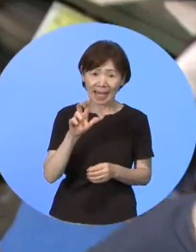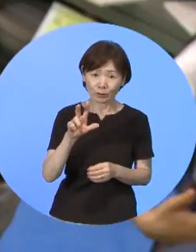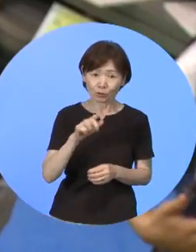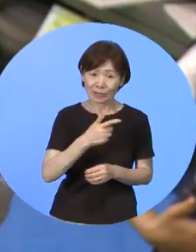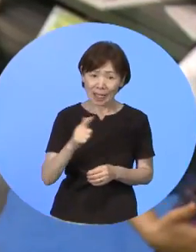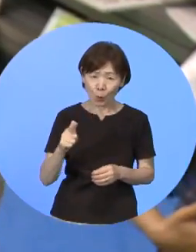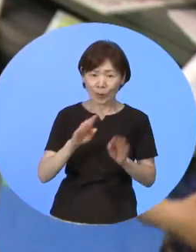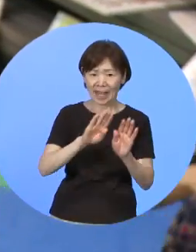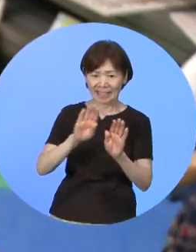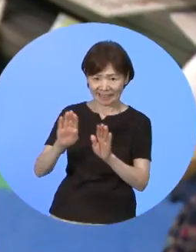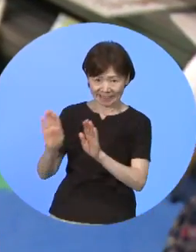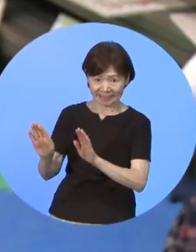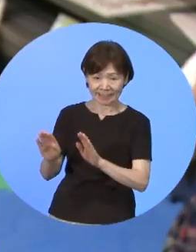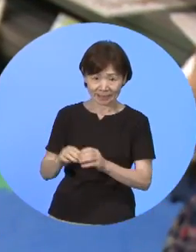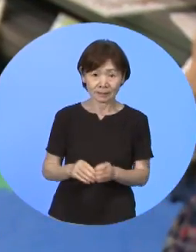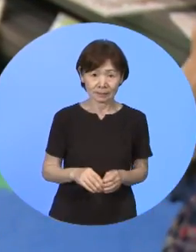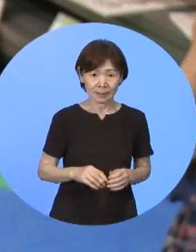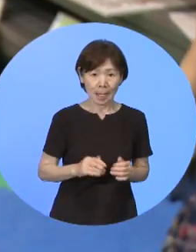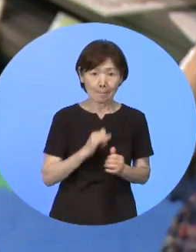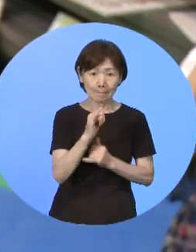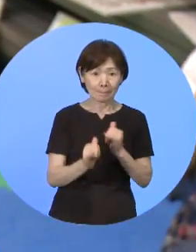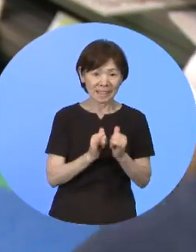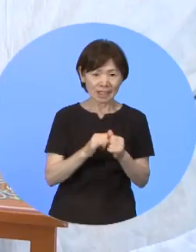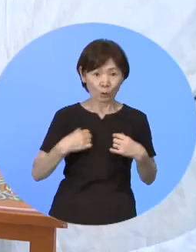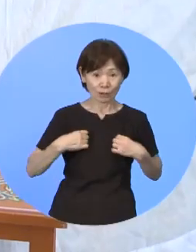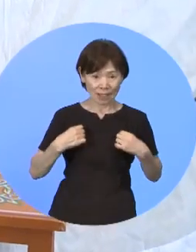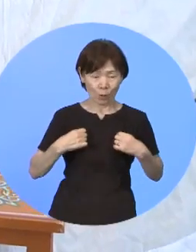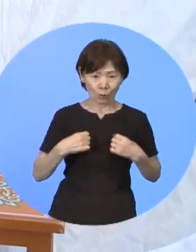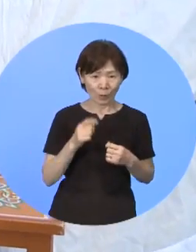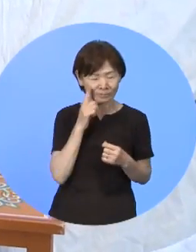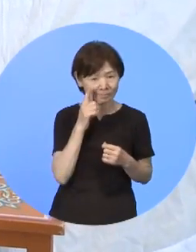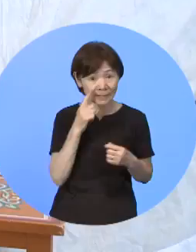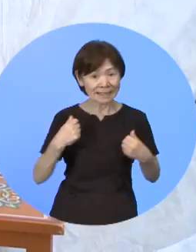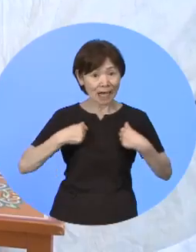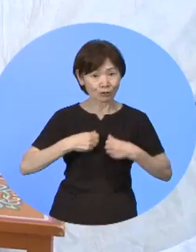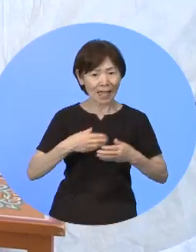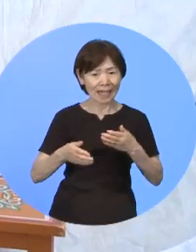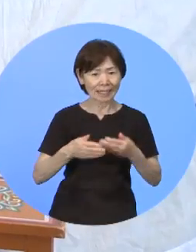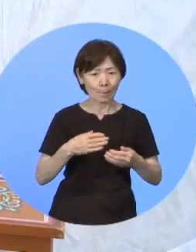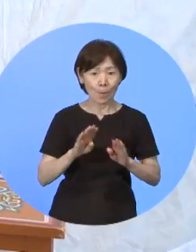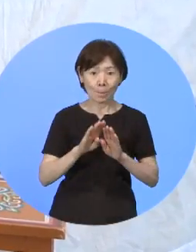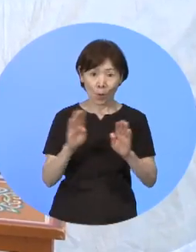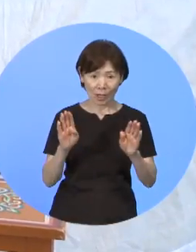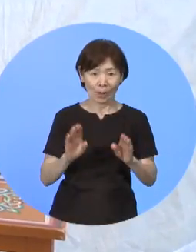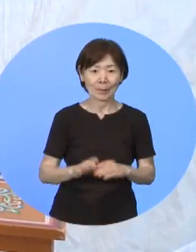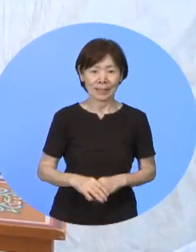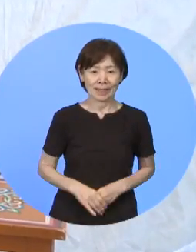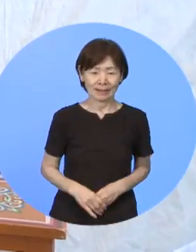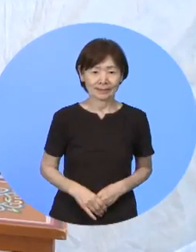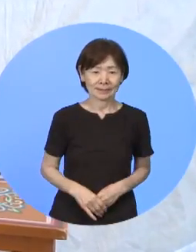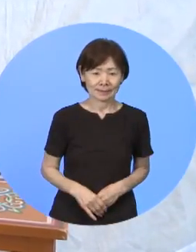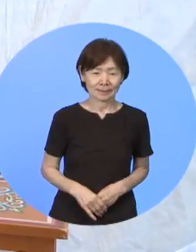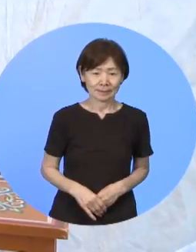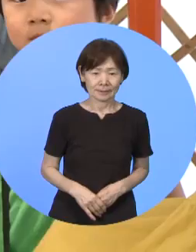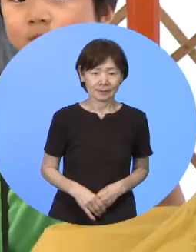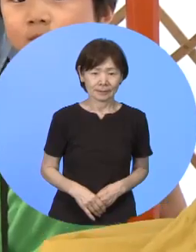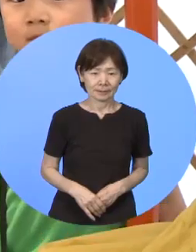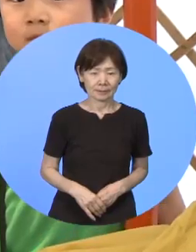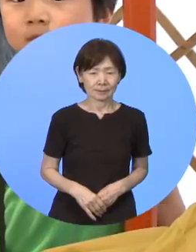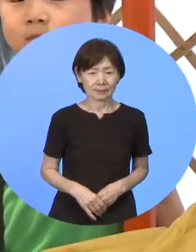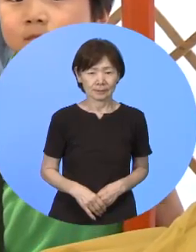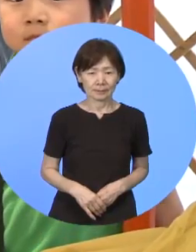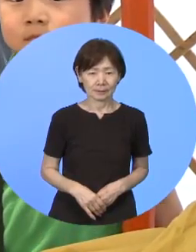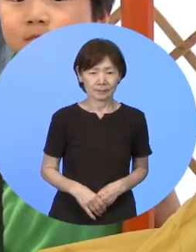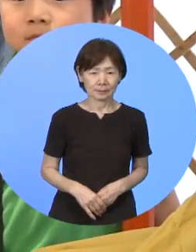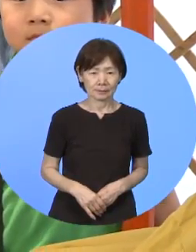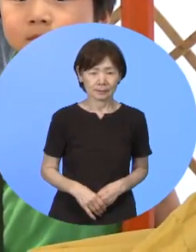牧民の移動式住居ゲルのミニチュア展示や民族衣装の試着体験などが行われ、多くの来場者でにぎ